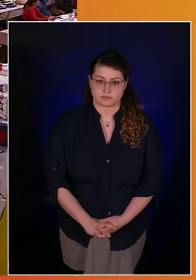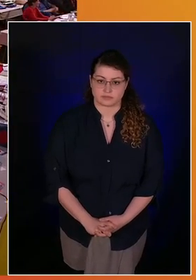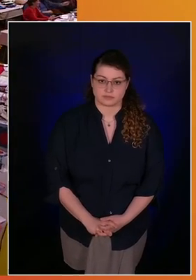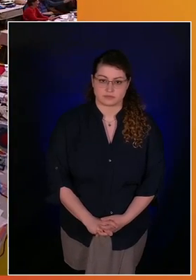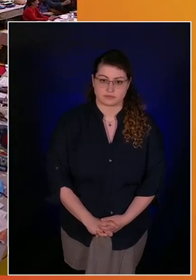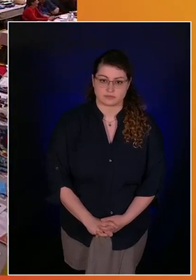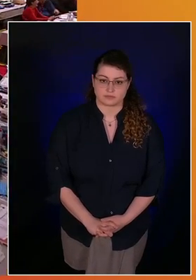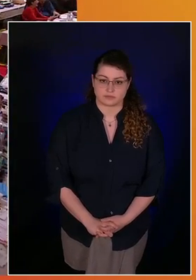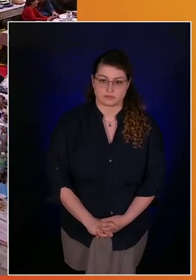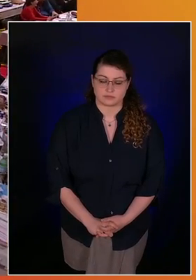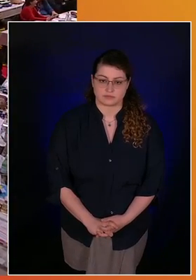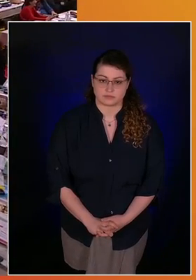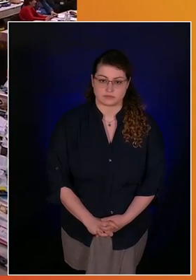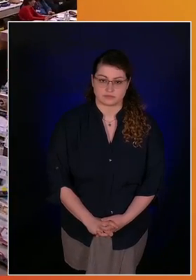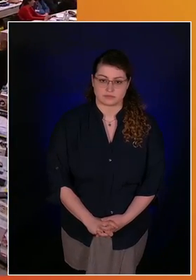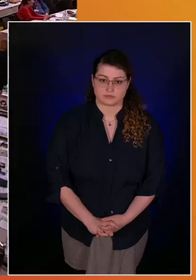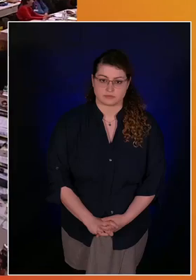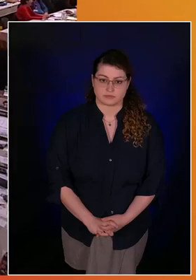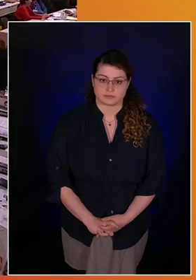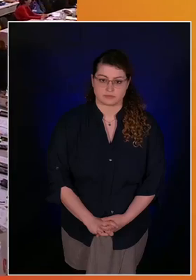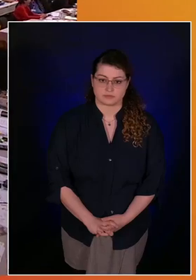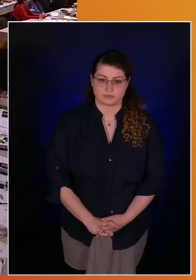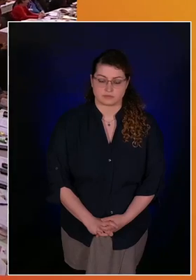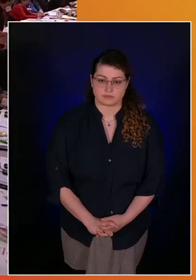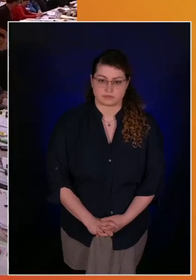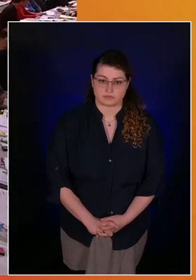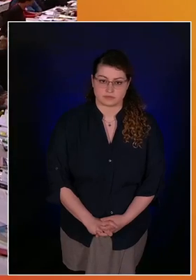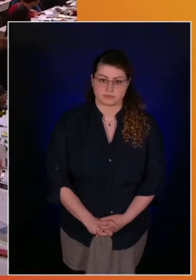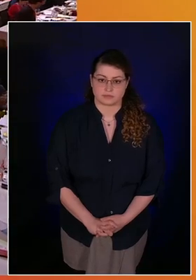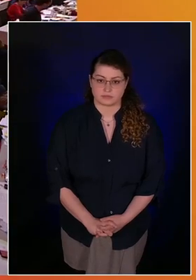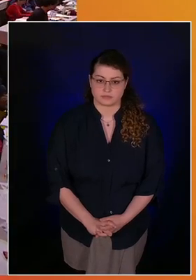président li président Liv